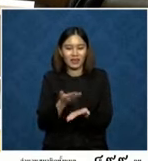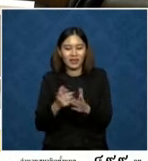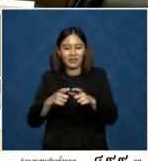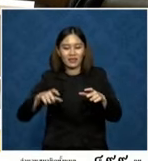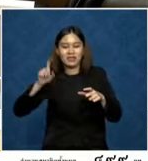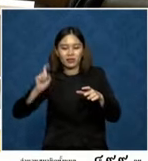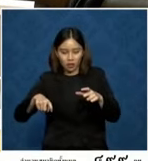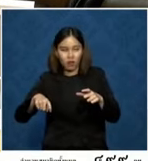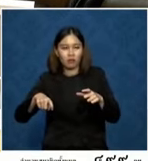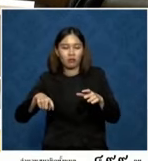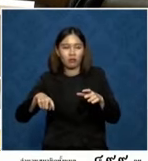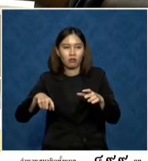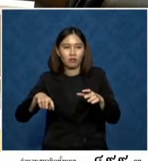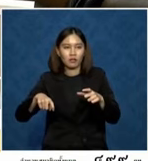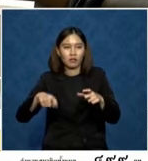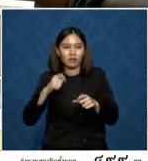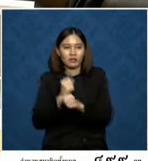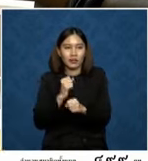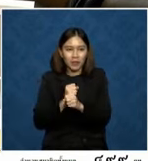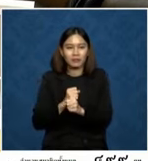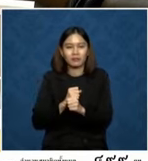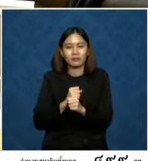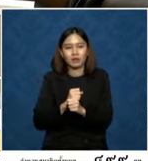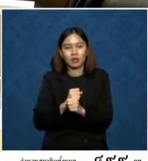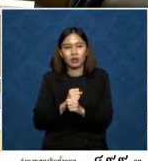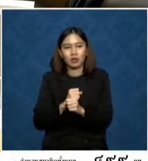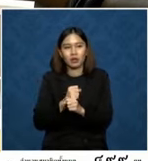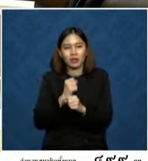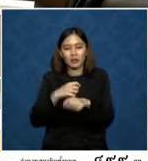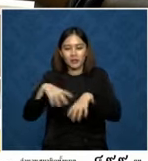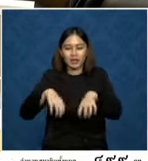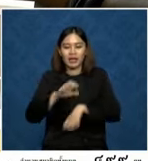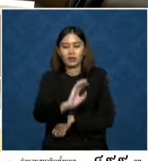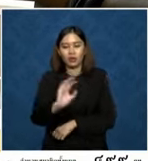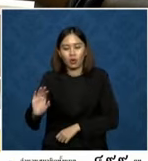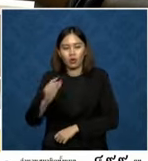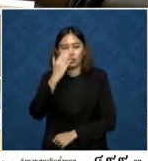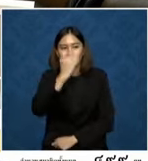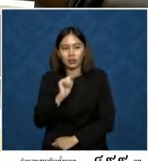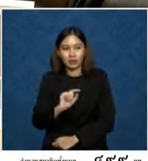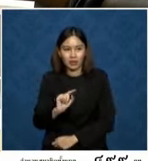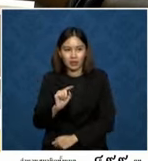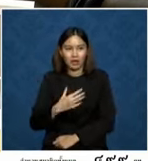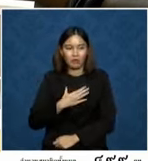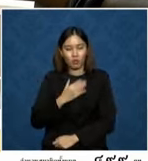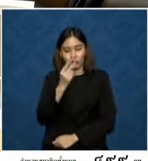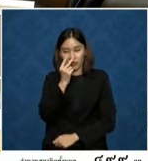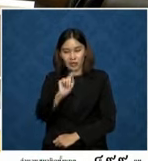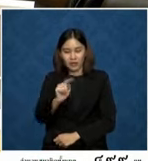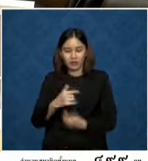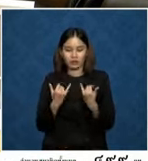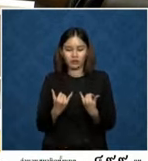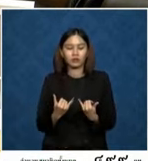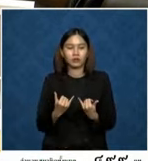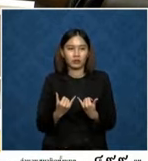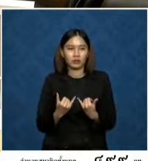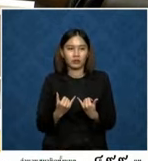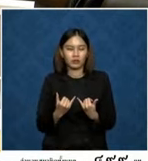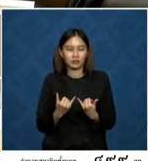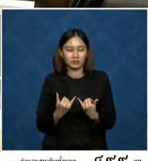ในการดำเนินการนะครับในการจัดการธุรกิจนะครับเนื่องจากผมก็เห็นนะครับว่าปัจจุบันเนี่ย